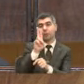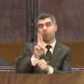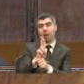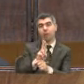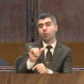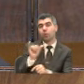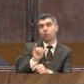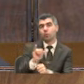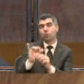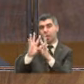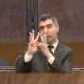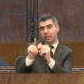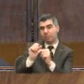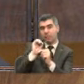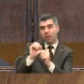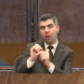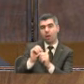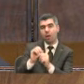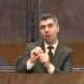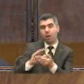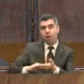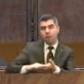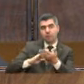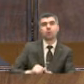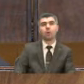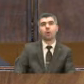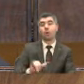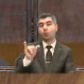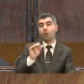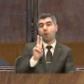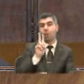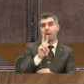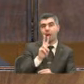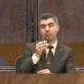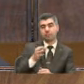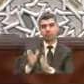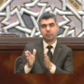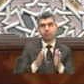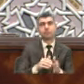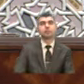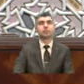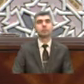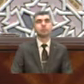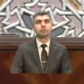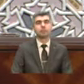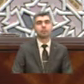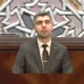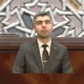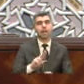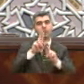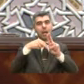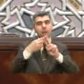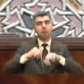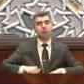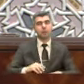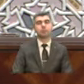حصيلة لهذا الموسم، ثانياً عن تدبير هذه المخيمات، وشكراً. كلمة للسيد الوزير الجواب،